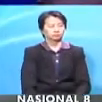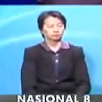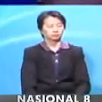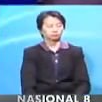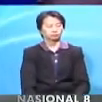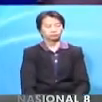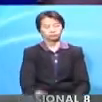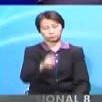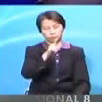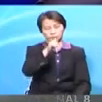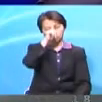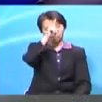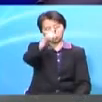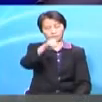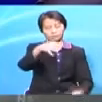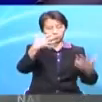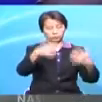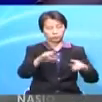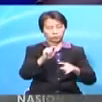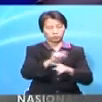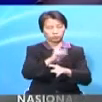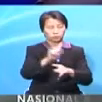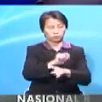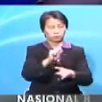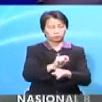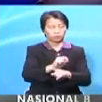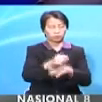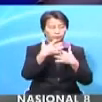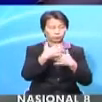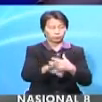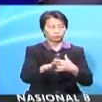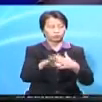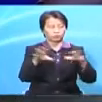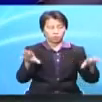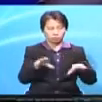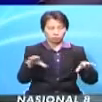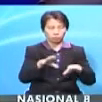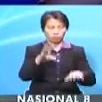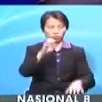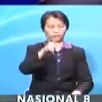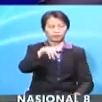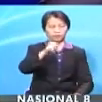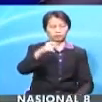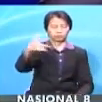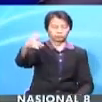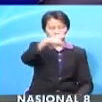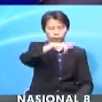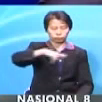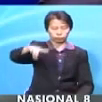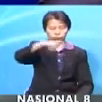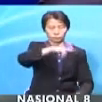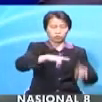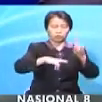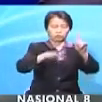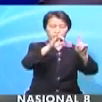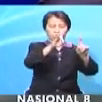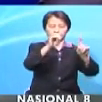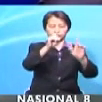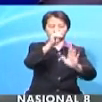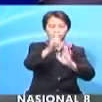Sebenarnya dia pun sudah digunakan sudah membuat operasi penerbangan selama 180 jam